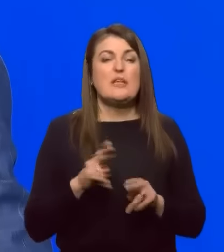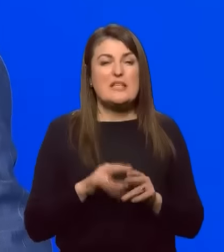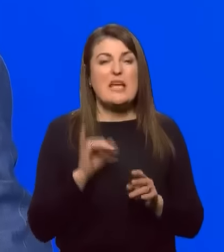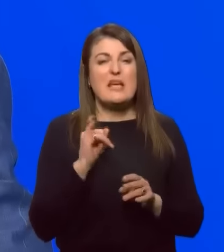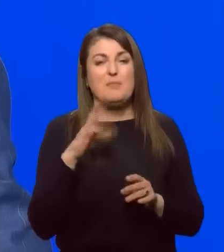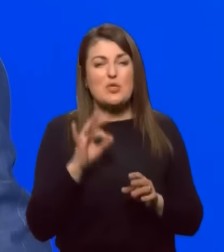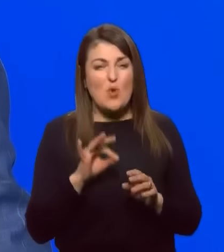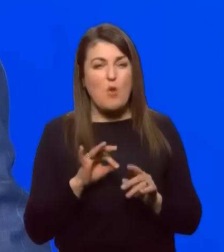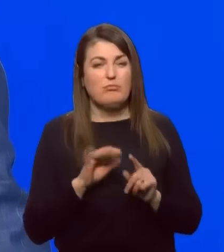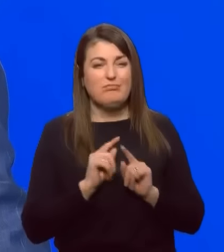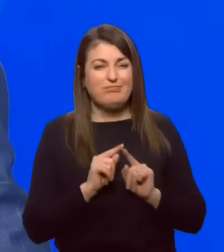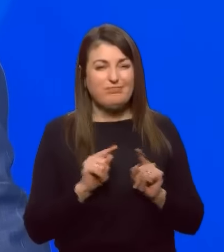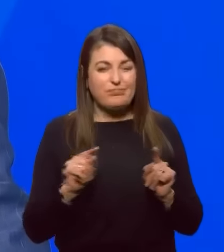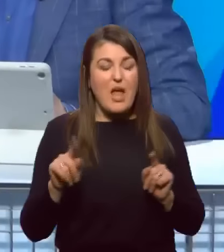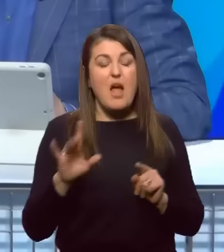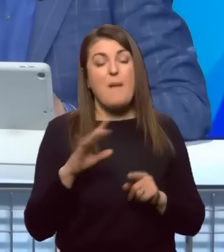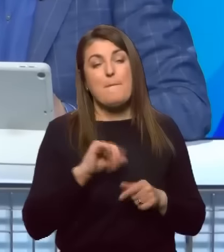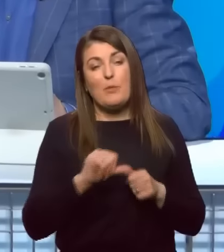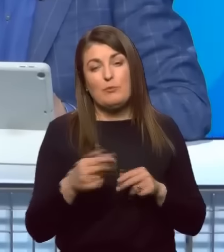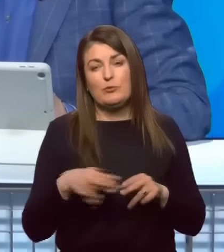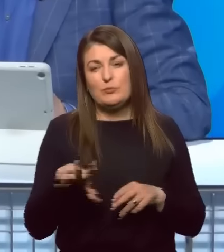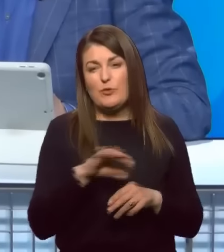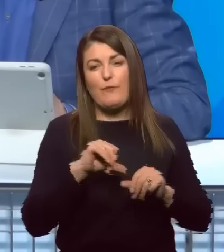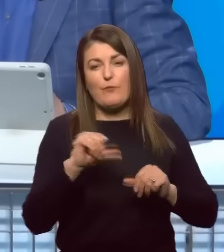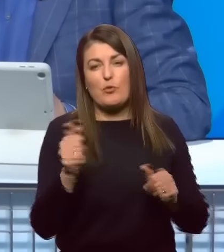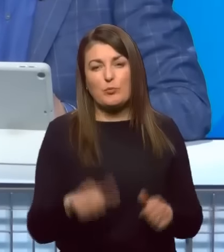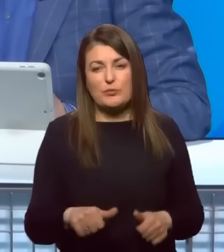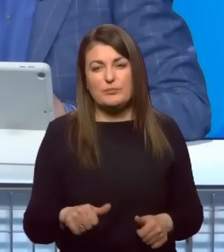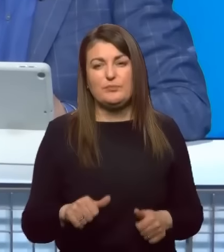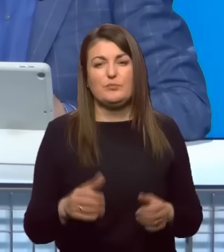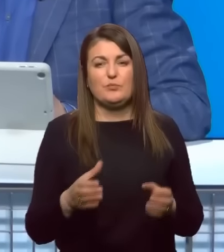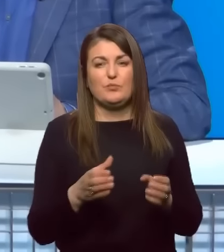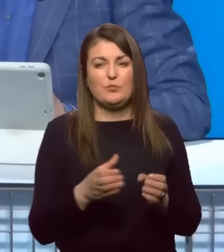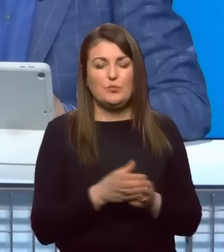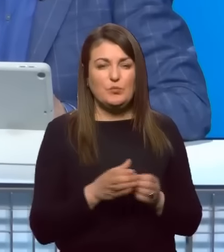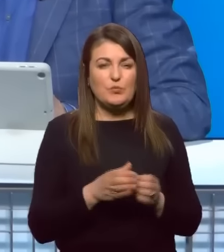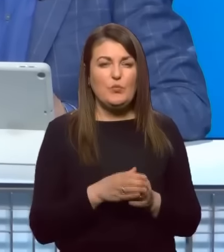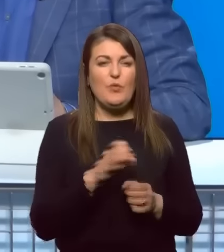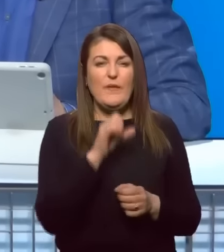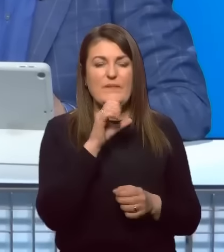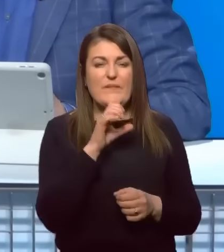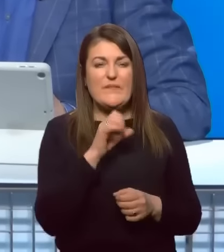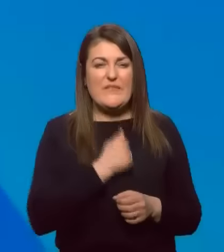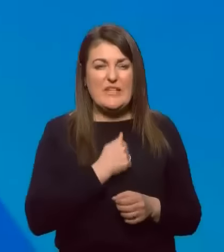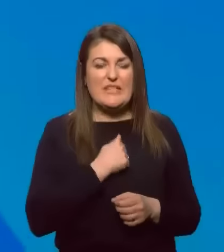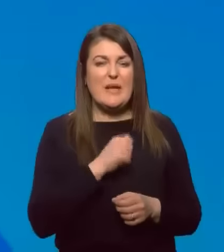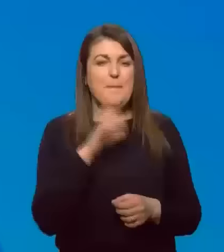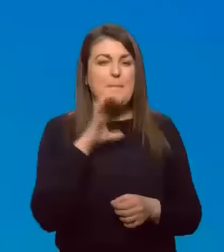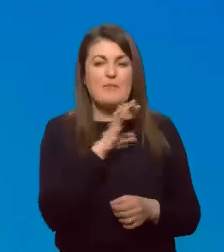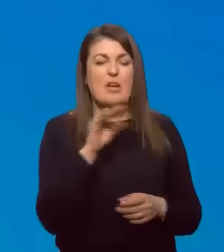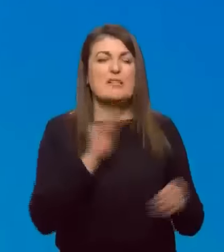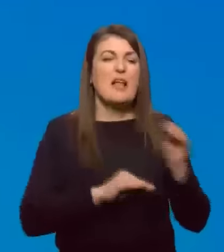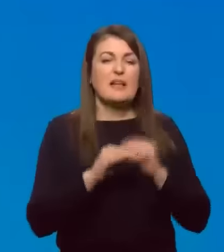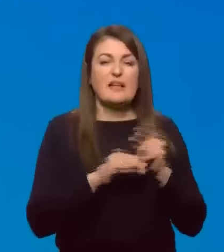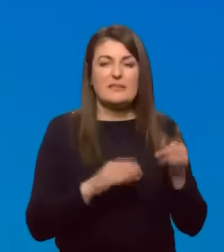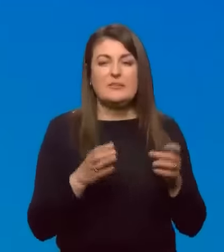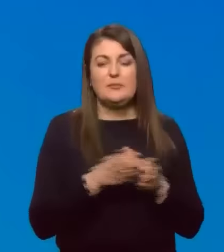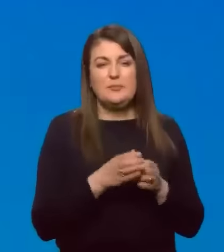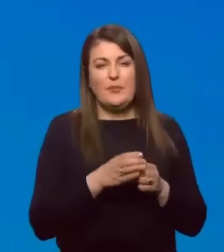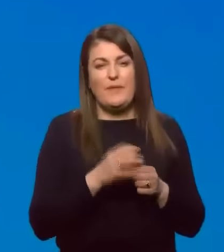ІПСО каталізувати, а окрім всього іншого, формувати групу військ «Північ», яка складається в першу чергу з груп